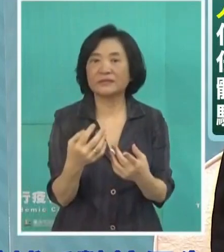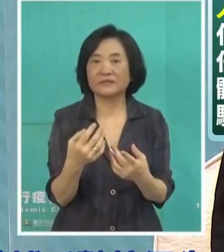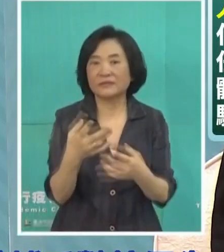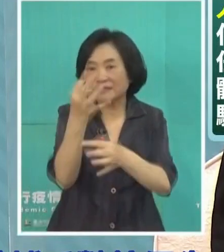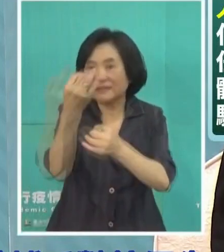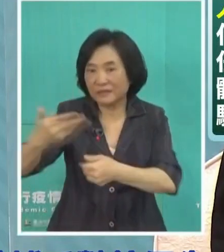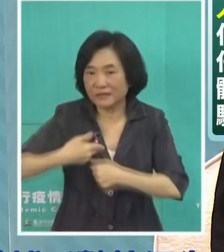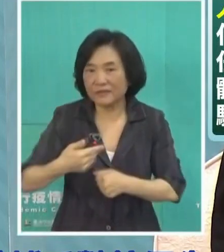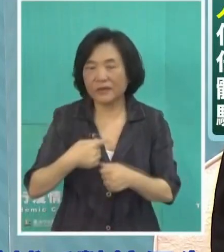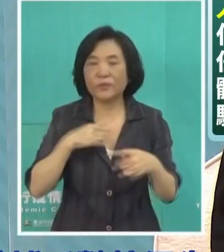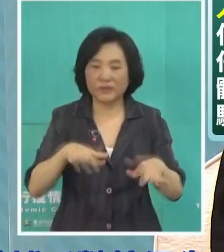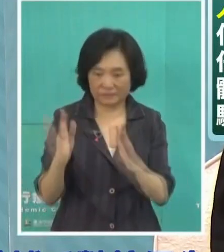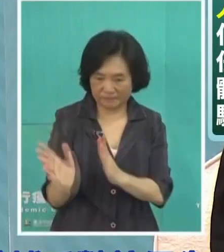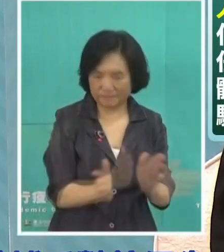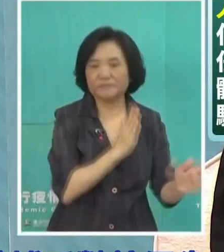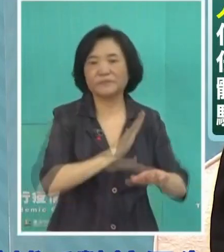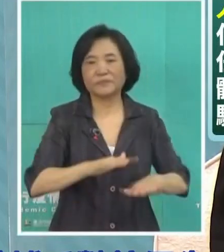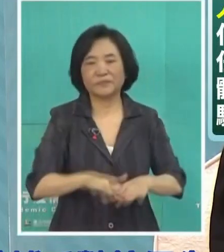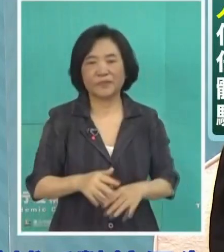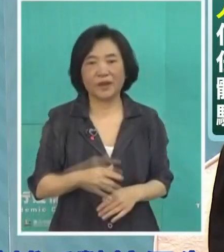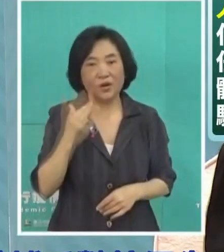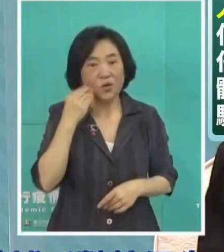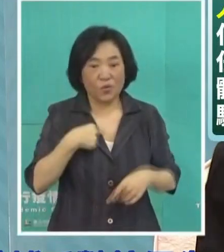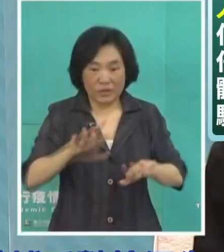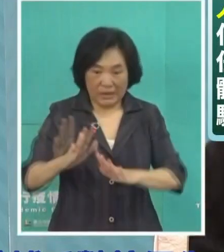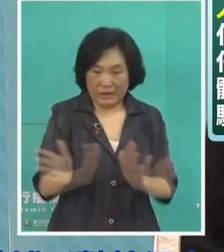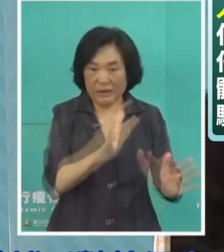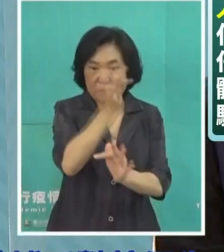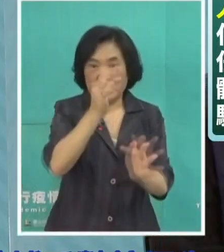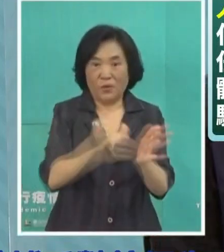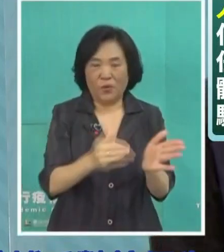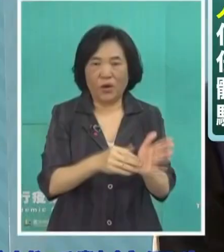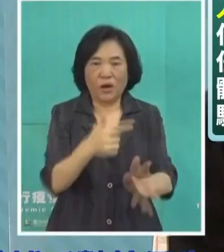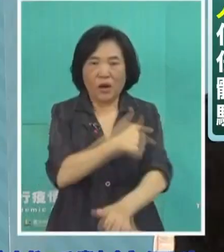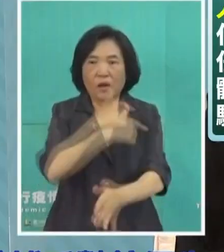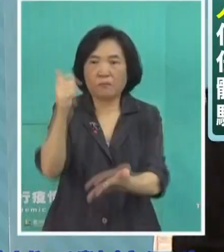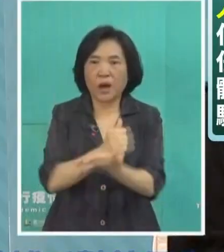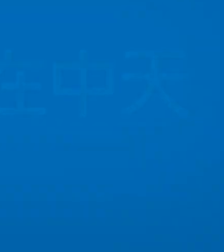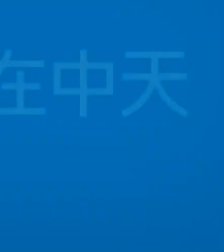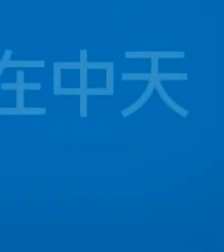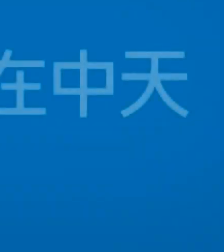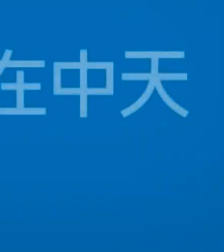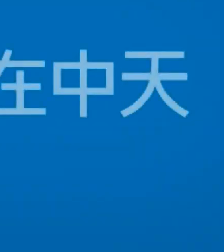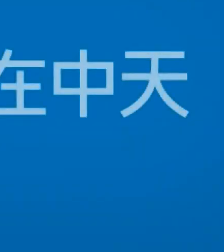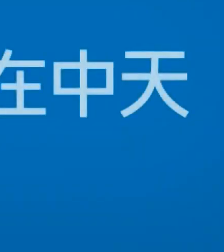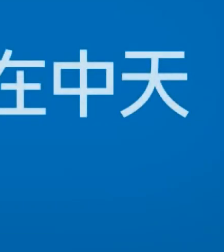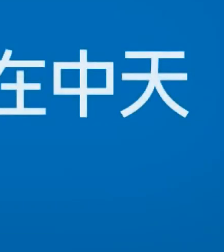要做适当的部署，那不然东西摆好了，没有那么多疫苗也是浪费。